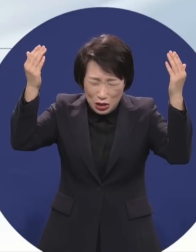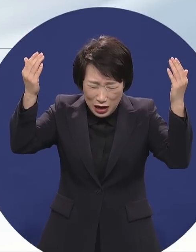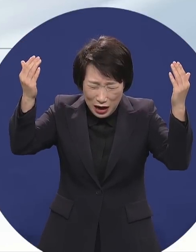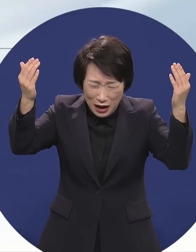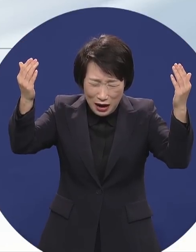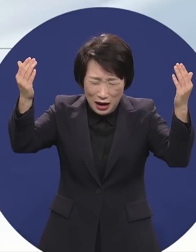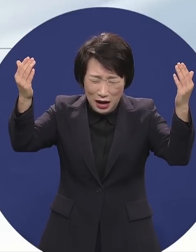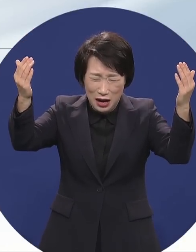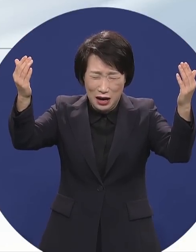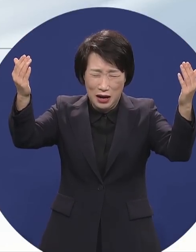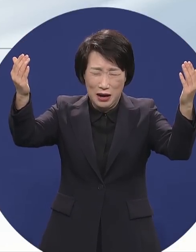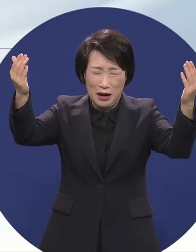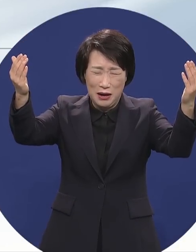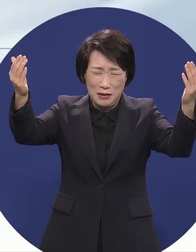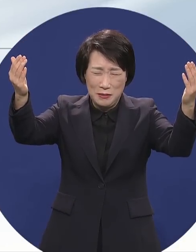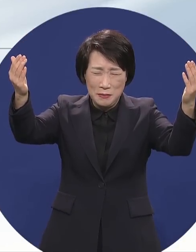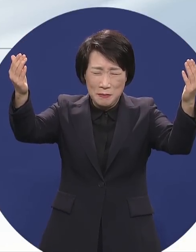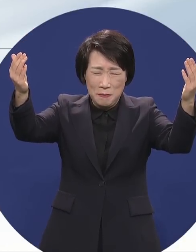주여.